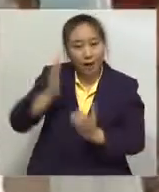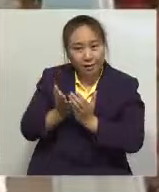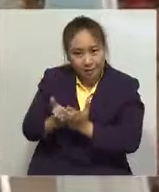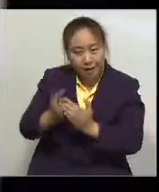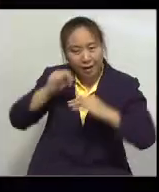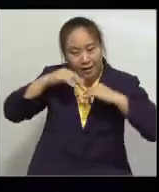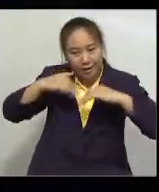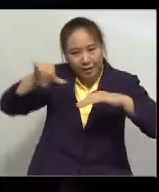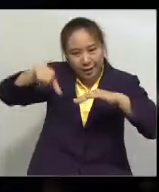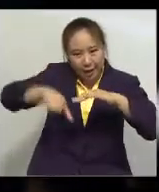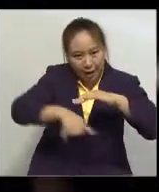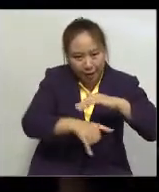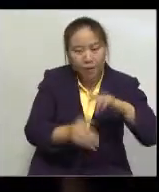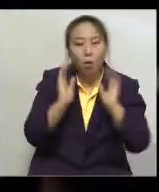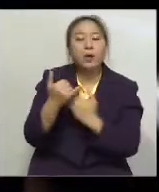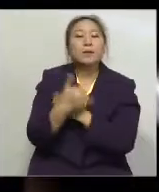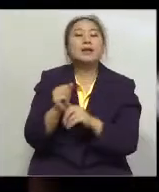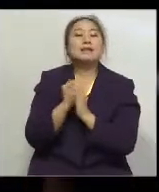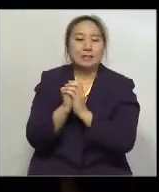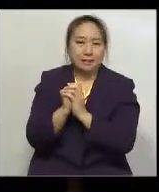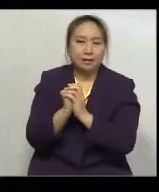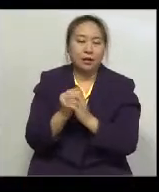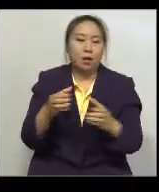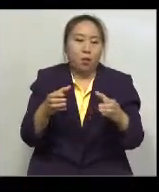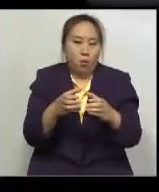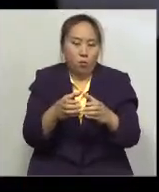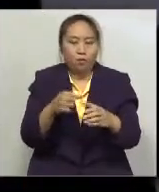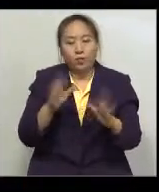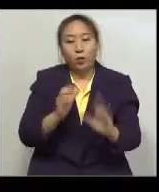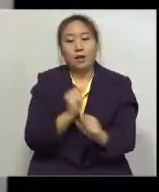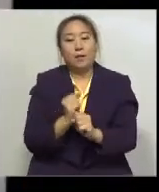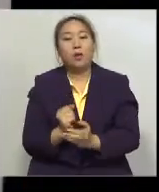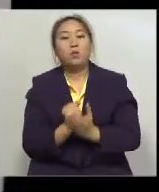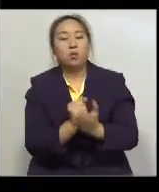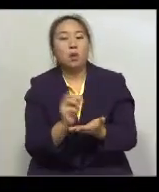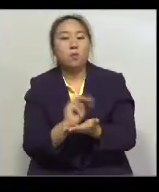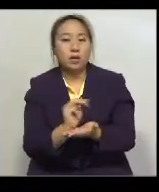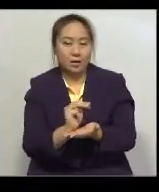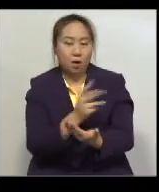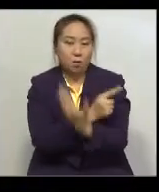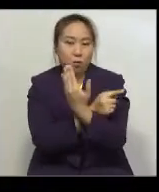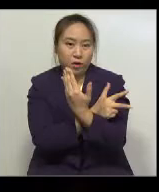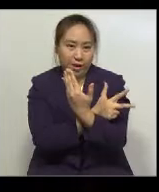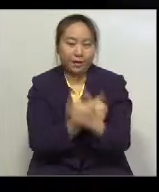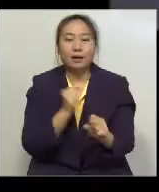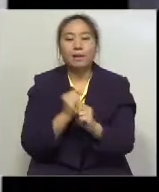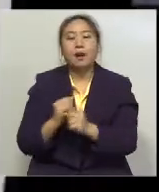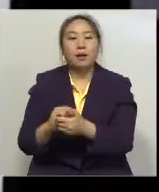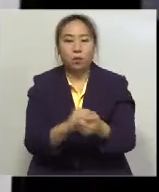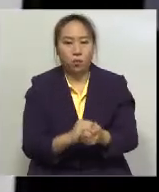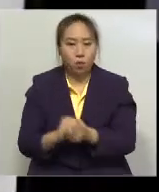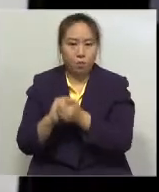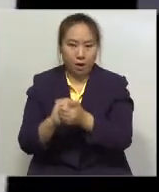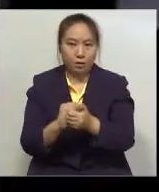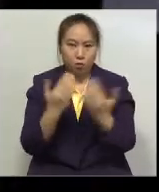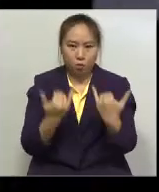ที่กู้ภัยจากกวางโจซาเวตของประเทศจีนแล้วก็หน่วยกู้ภัยในพื้นที่นะครับอย่างมูลนิธิกุศลธรรมภูเก็ตในการปฏิบัติงานร่วมกันซึ่งสภ